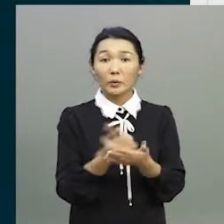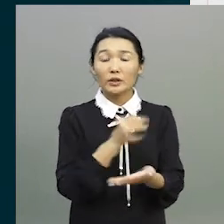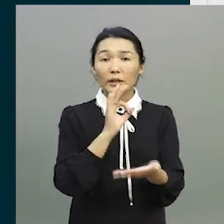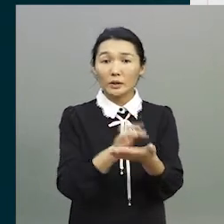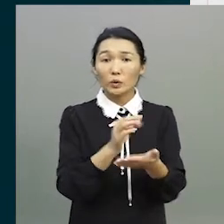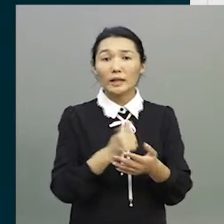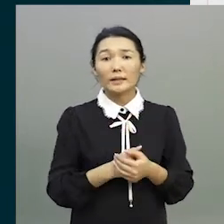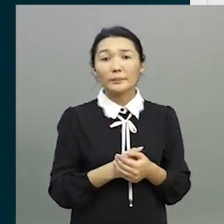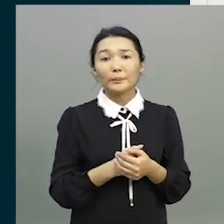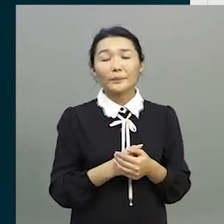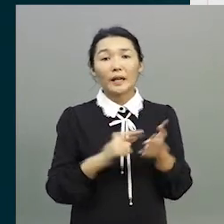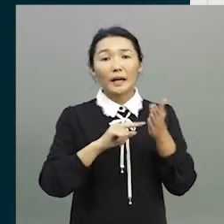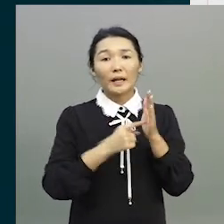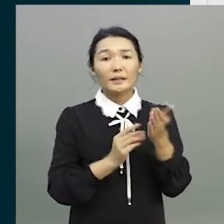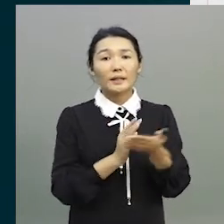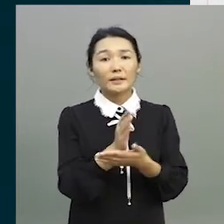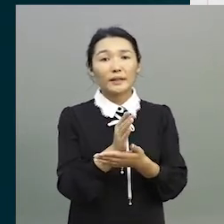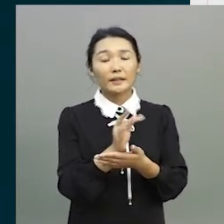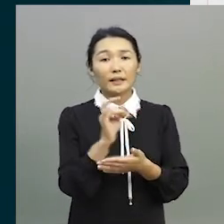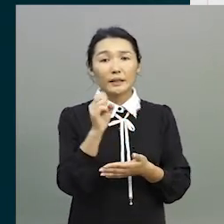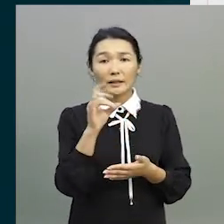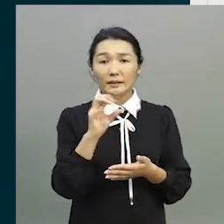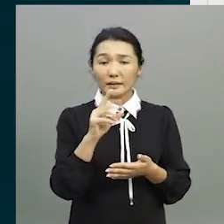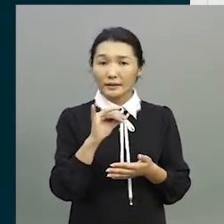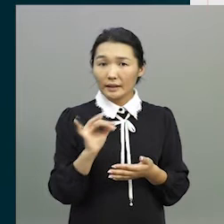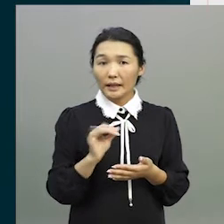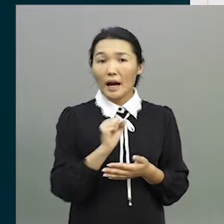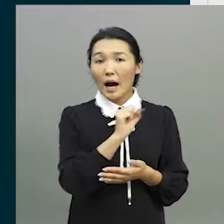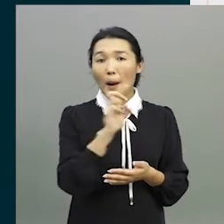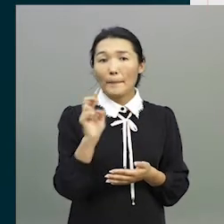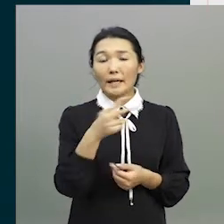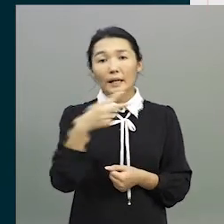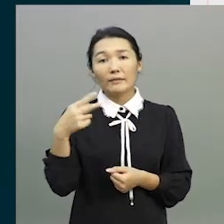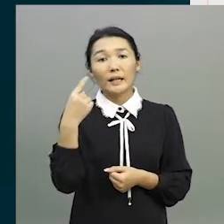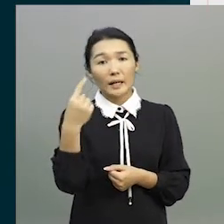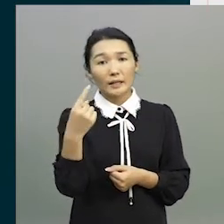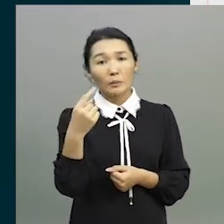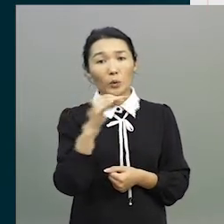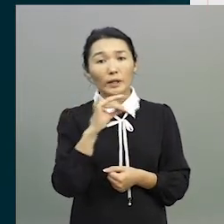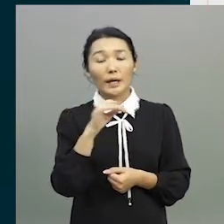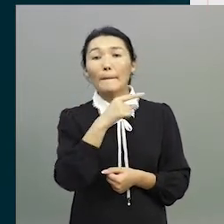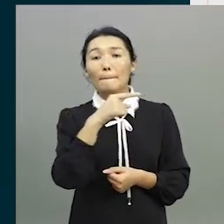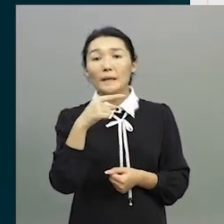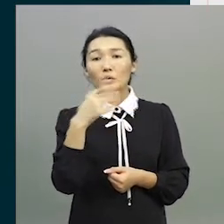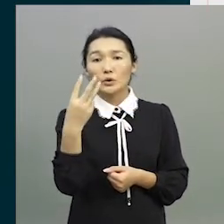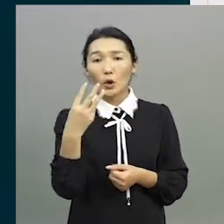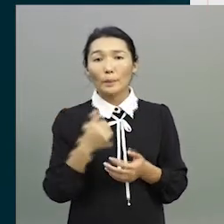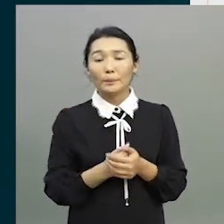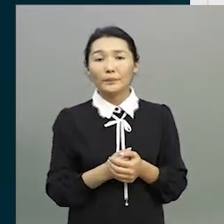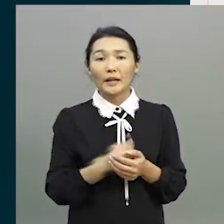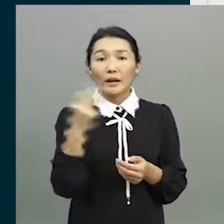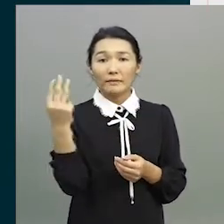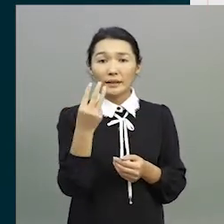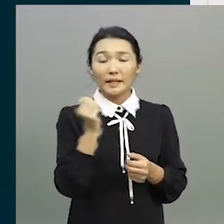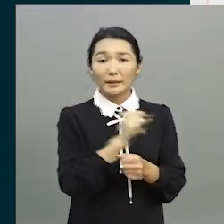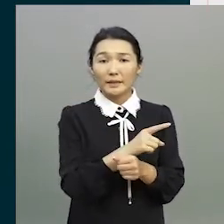координаты вектора разности векторов а и b равны одному и -3 в третьем задании